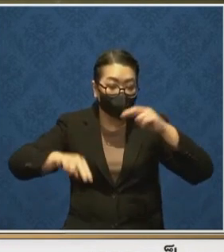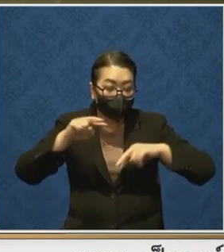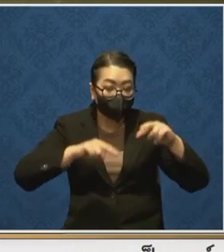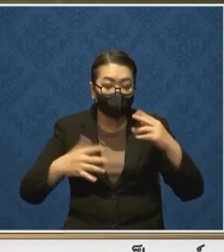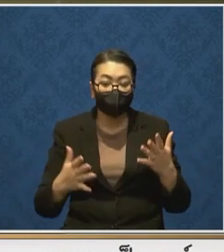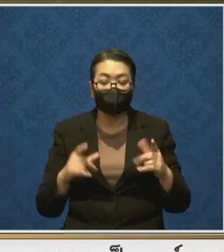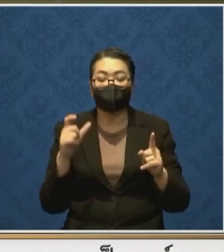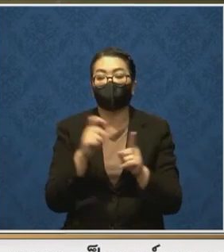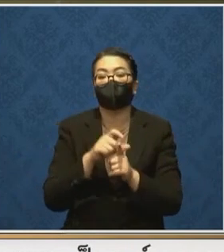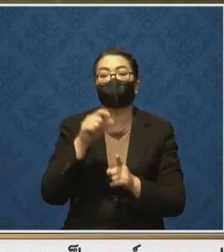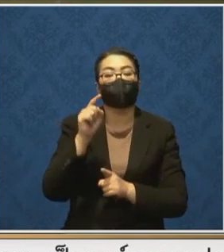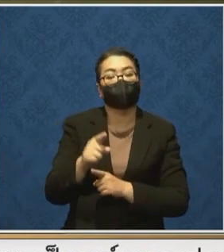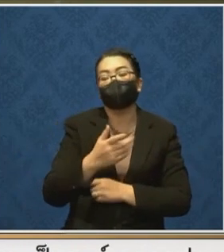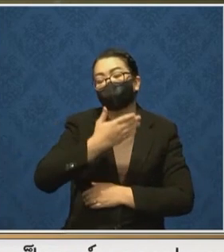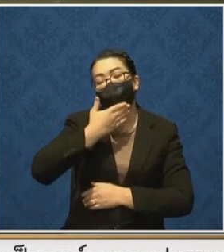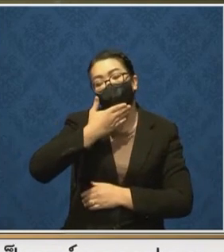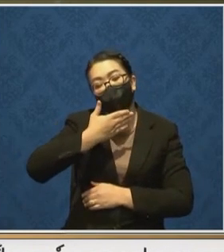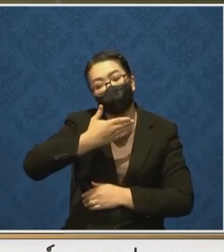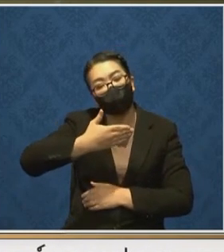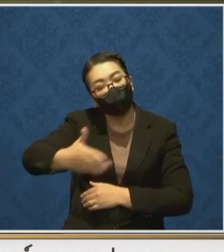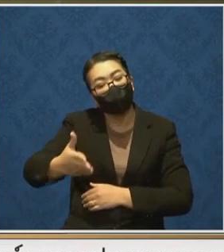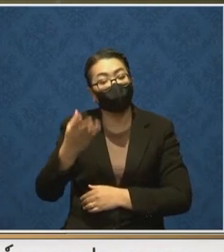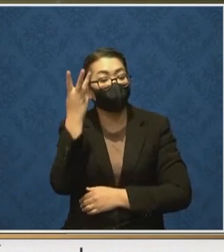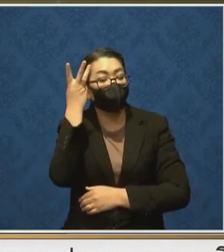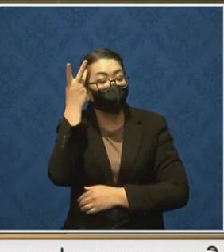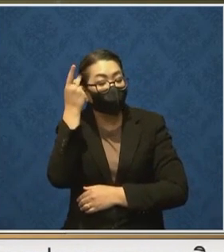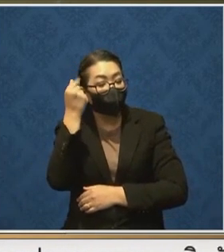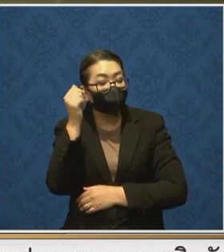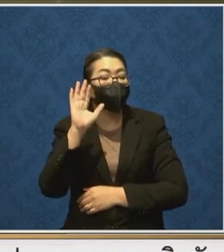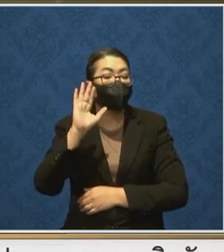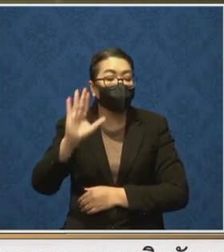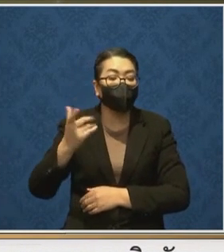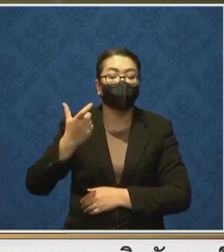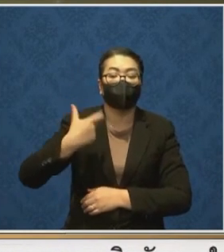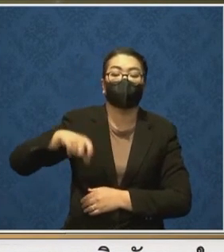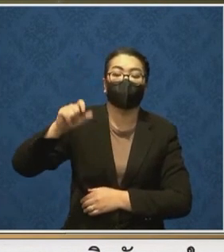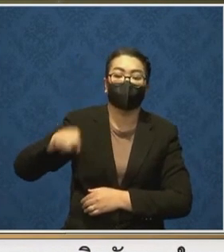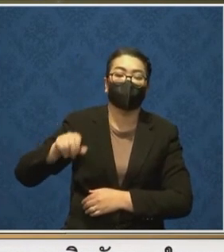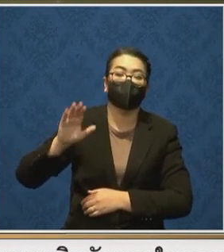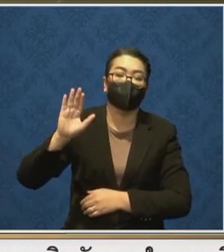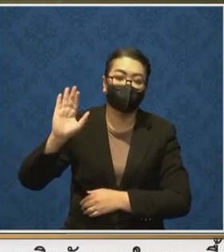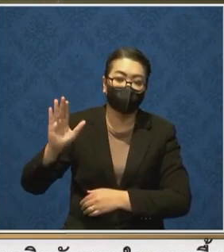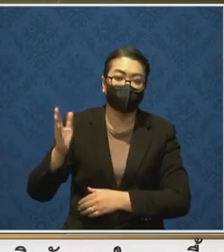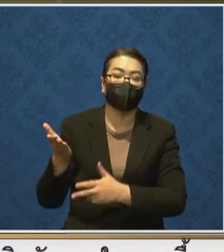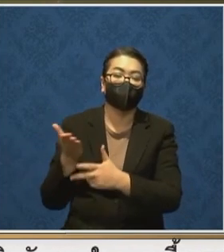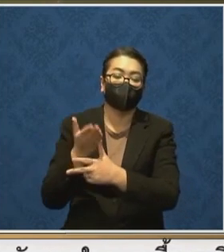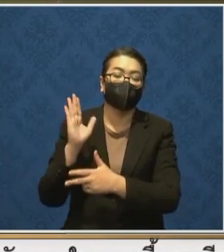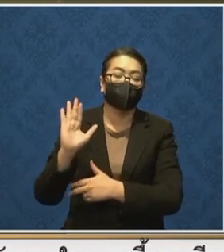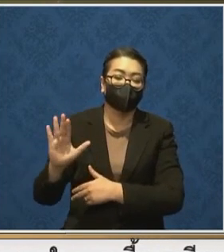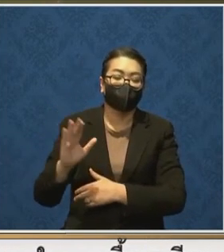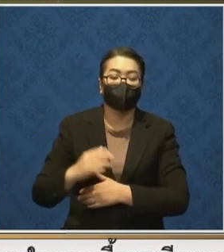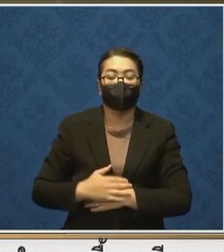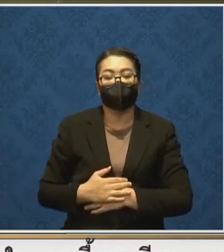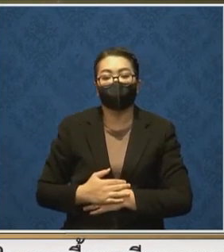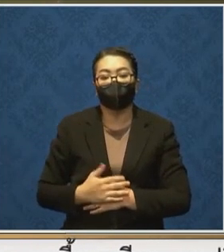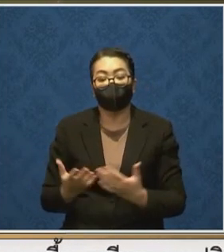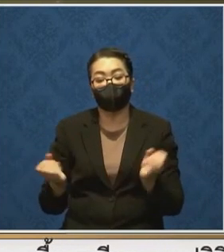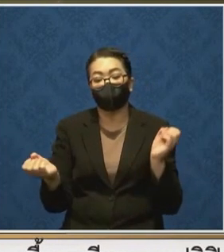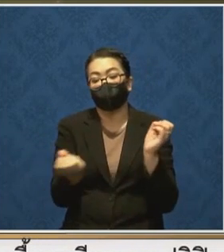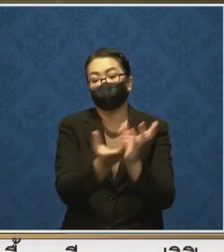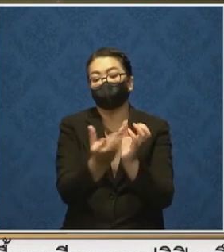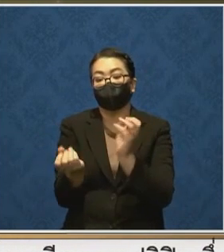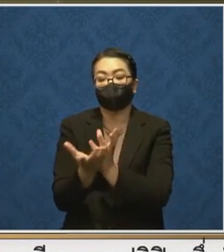็นคำสั่งถาวรตามความเห็นของอายการสูงสุดเป็นเหตุให้เกผลกระทบใ